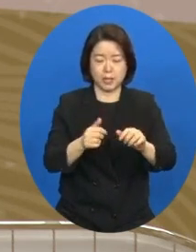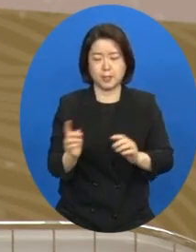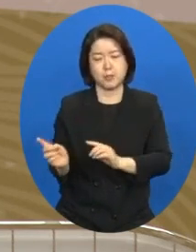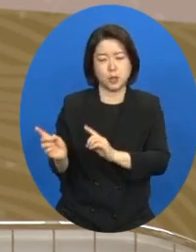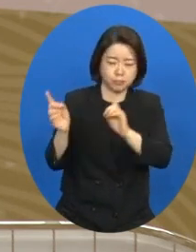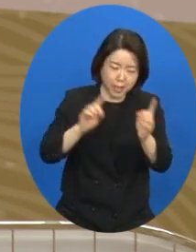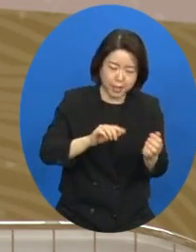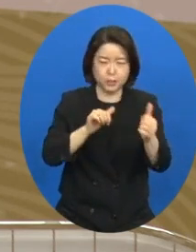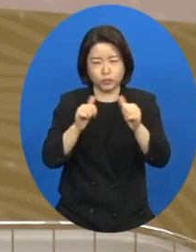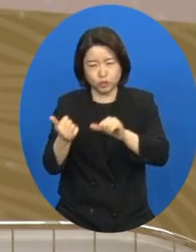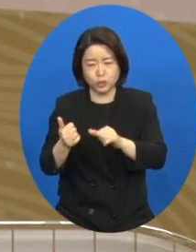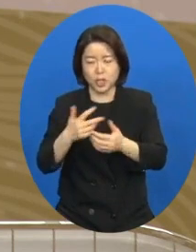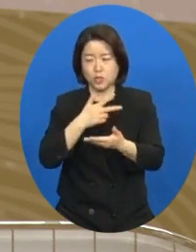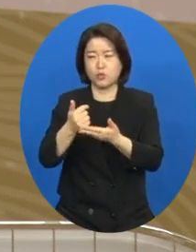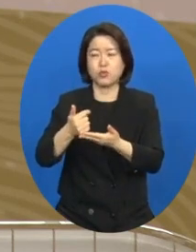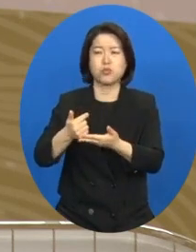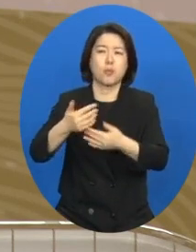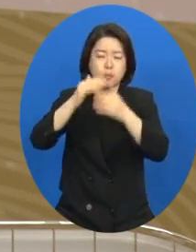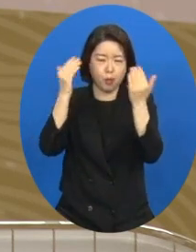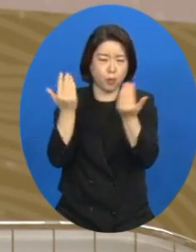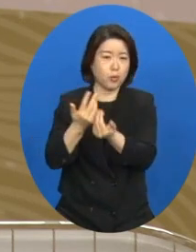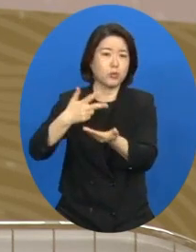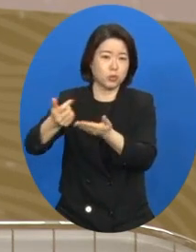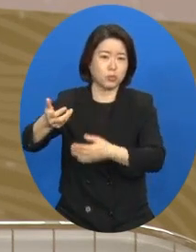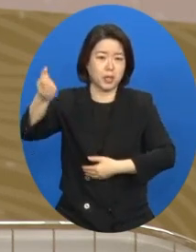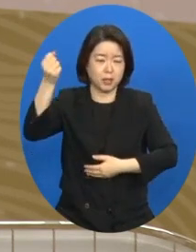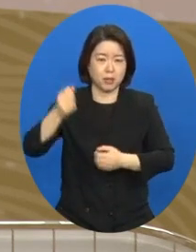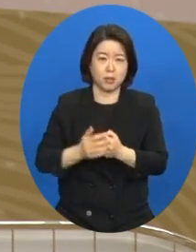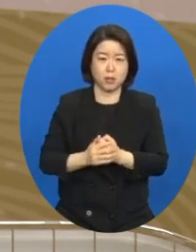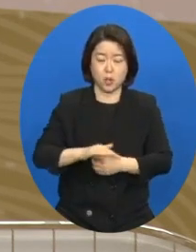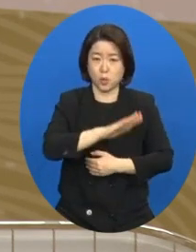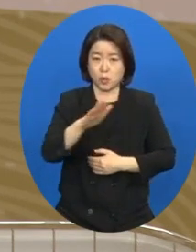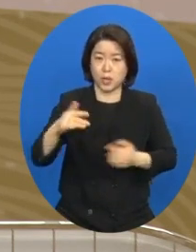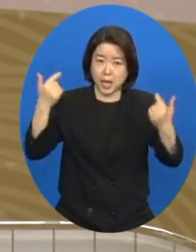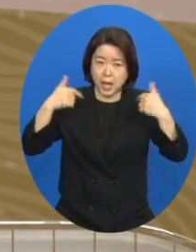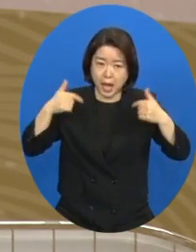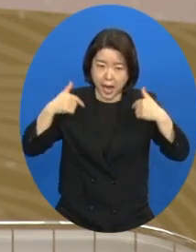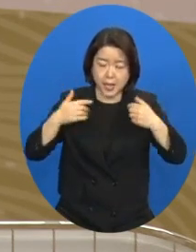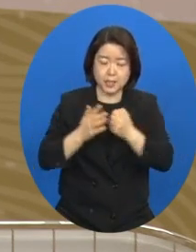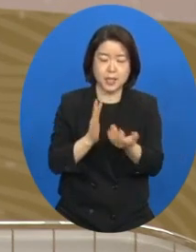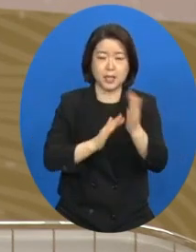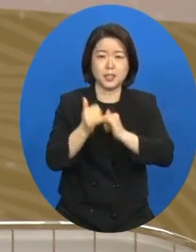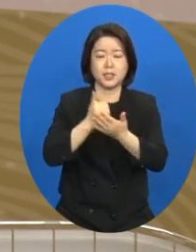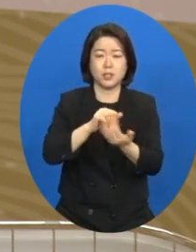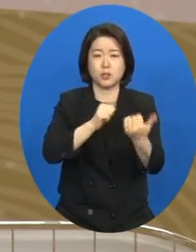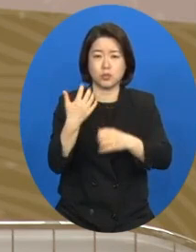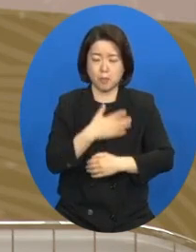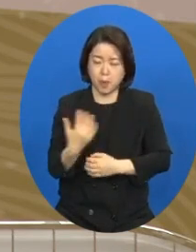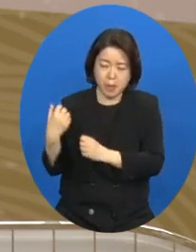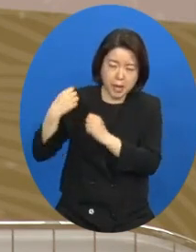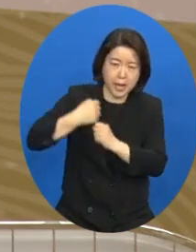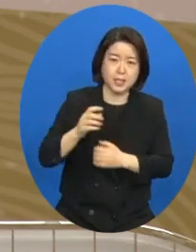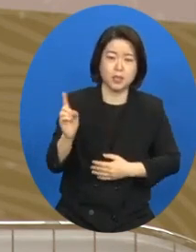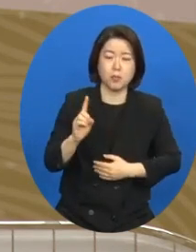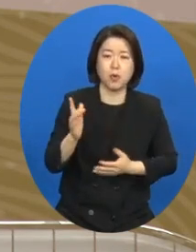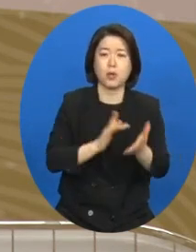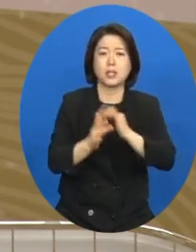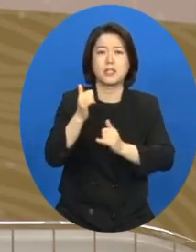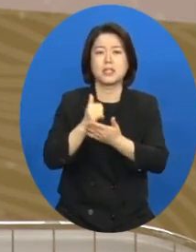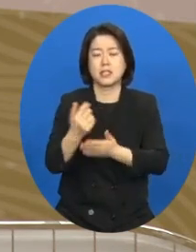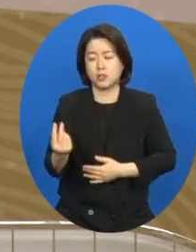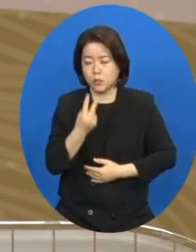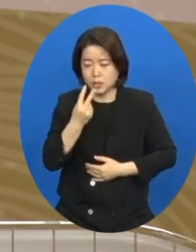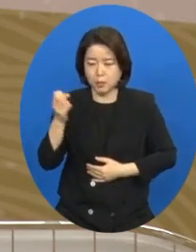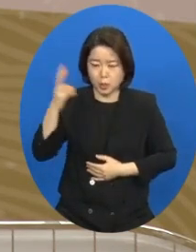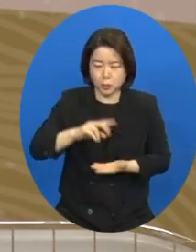그리고 고린도후서 4장 10절에 우리가 항상 예수의 죽음을 몸에 짊어진 짐은 예수의 생명이 또한 우리 몸에 나타나게